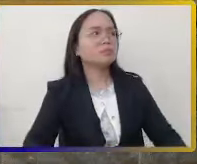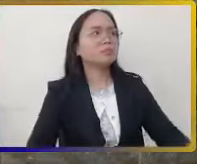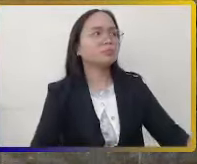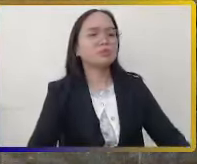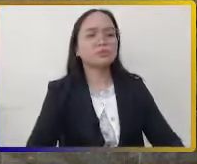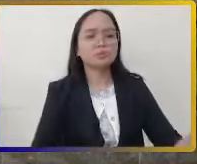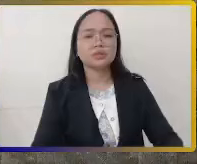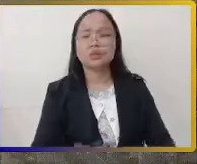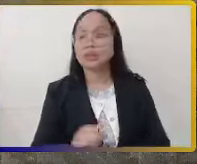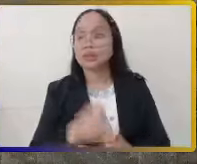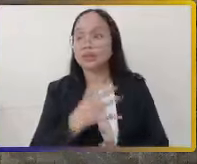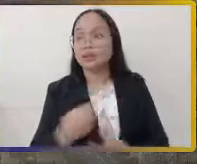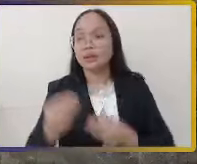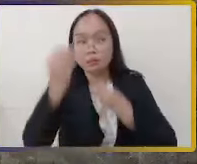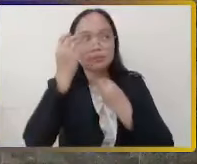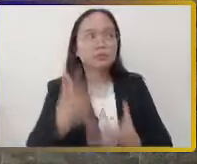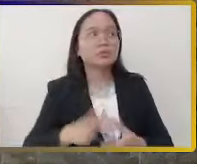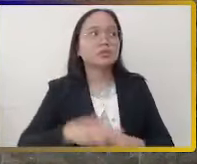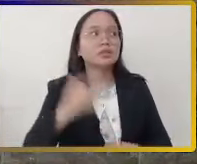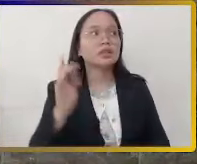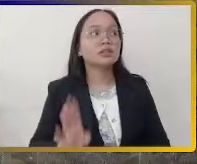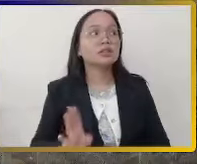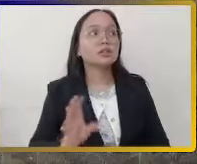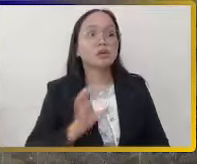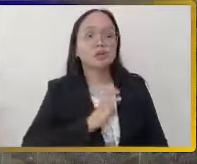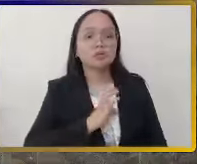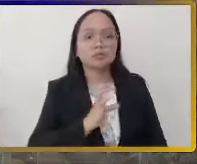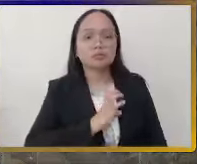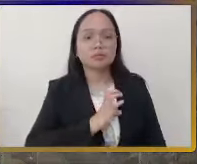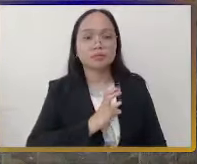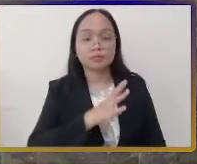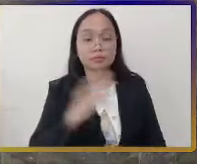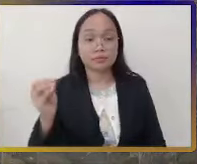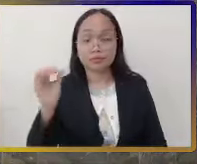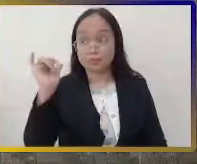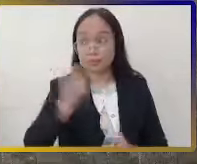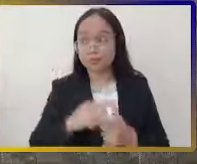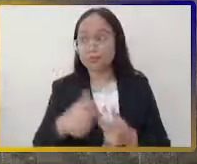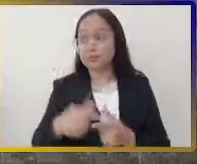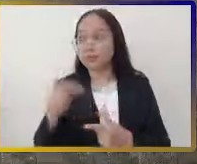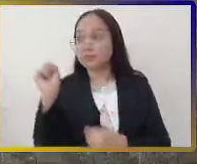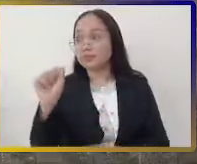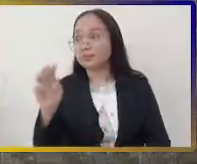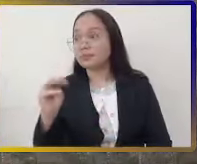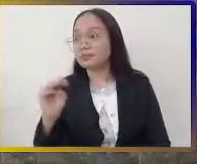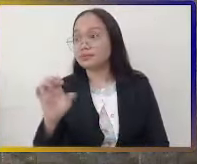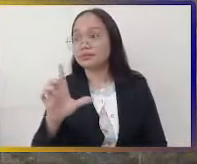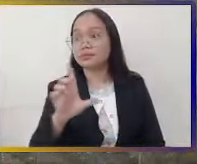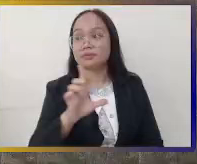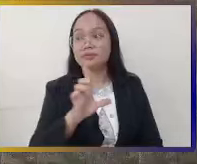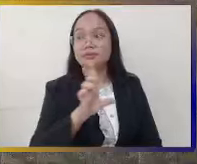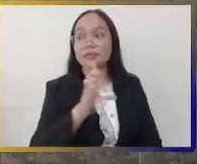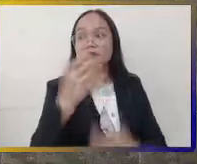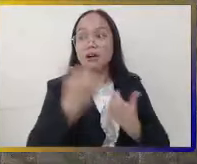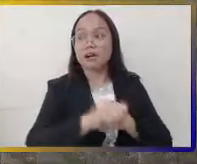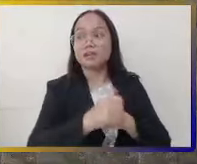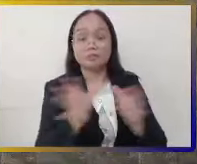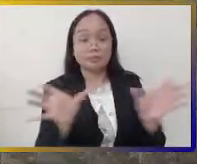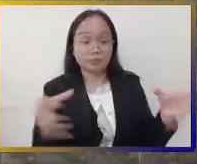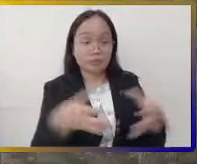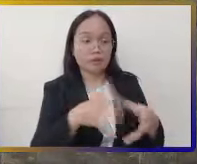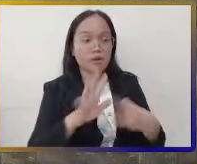in obedience to God's command. Inipon ngayon ni Samuel yung pamilya ni Jesse.